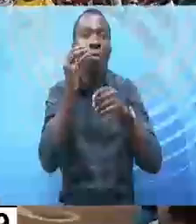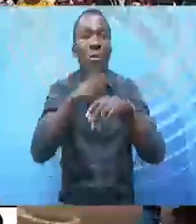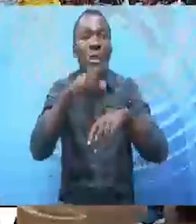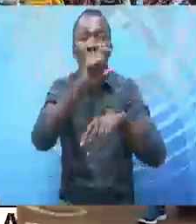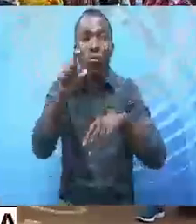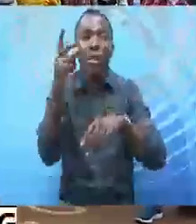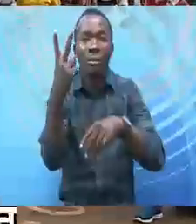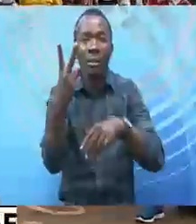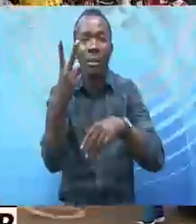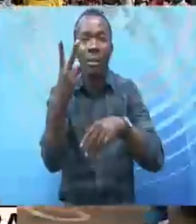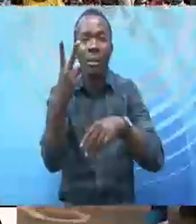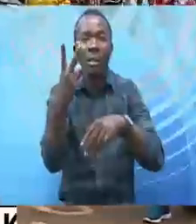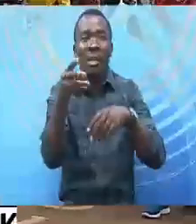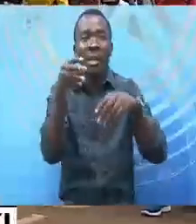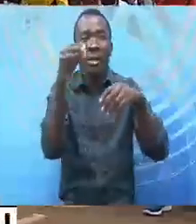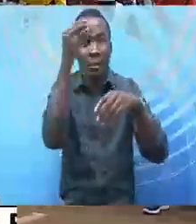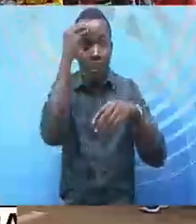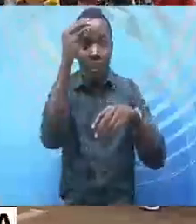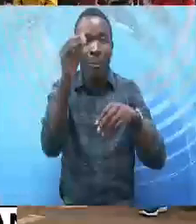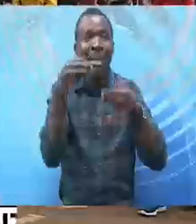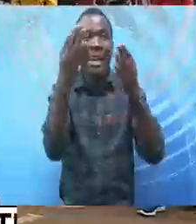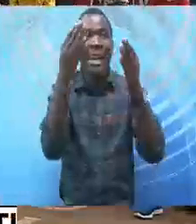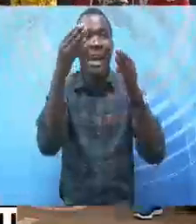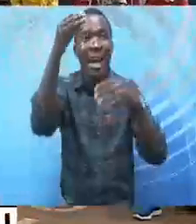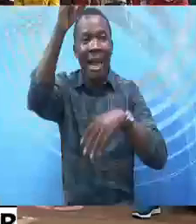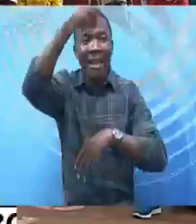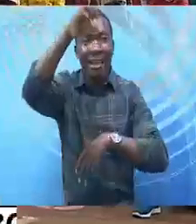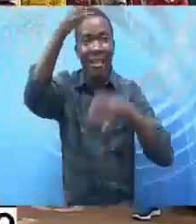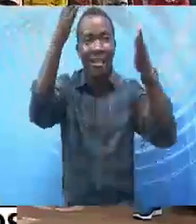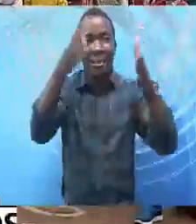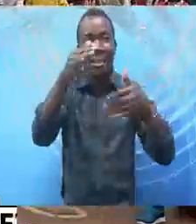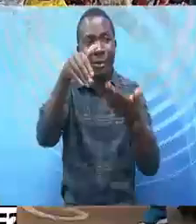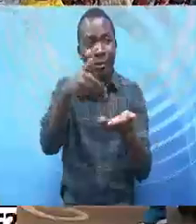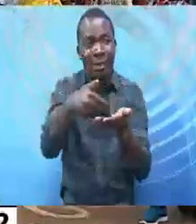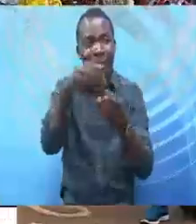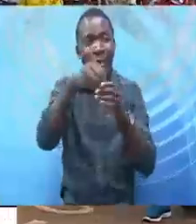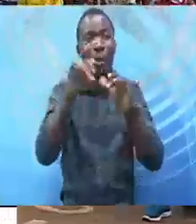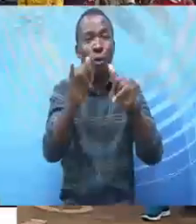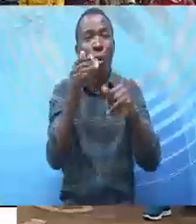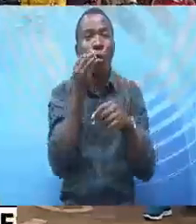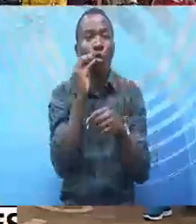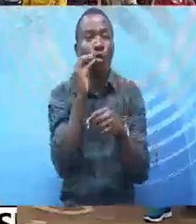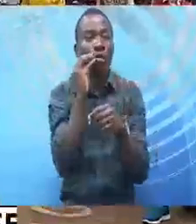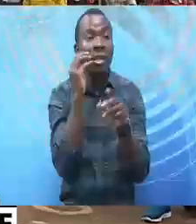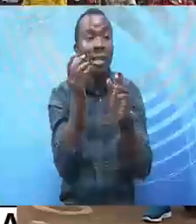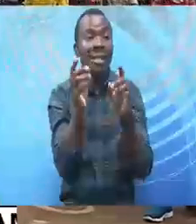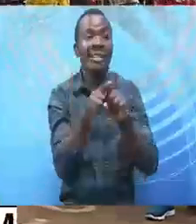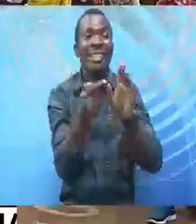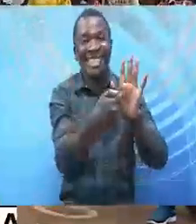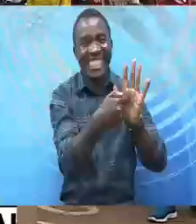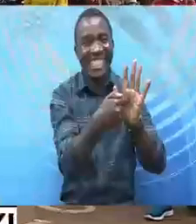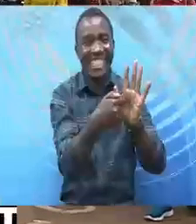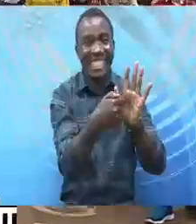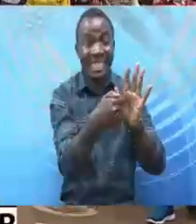na gerera Abanyakigali nibyo turi kwese muri guma mu rugo nuko bigaragara ku ishyamba siryeru.